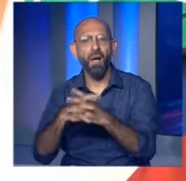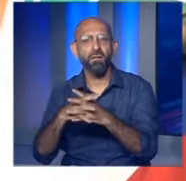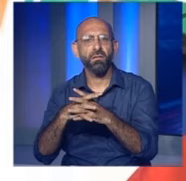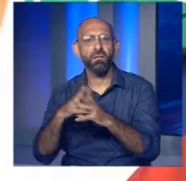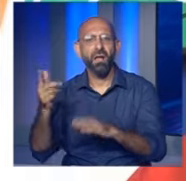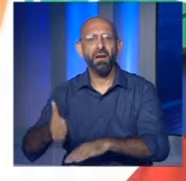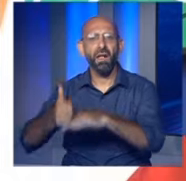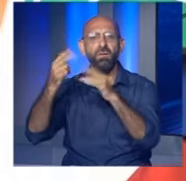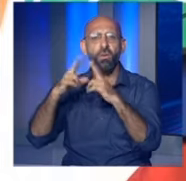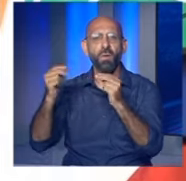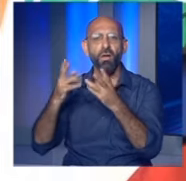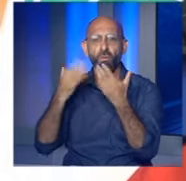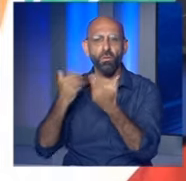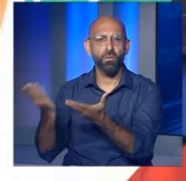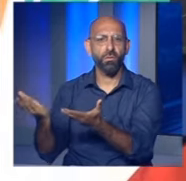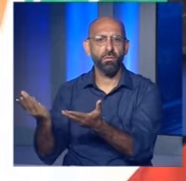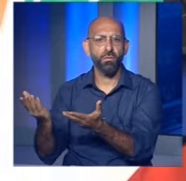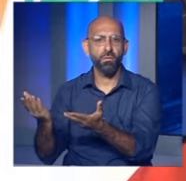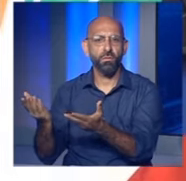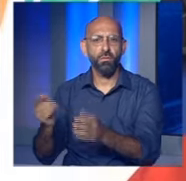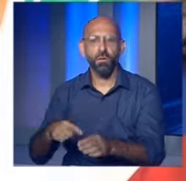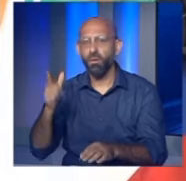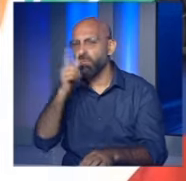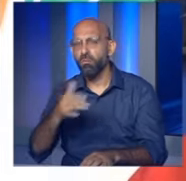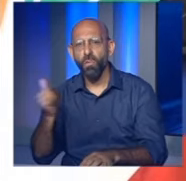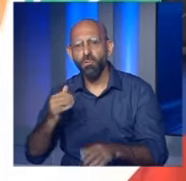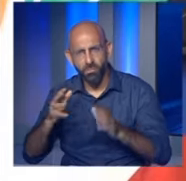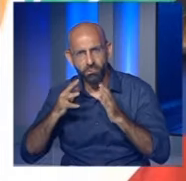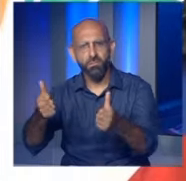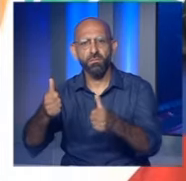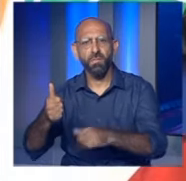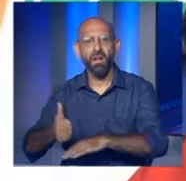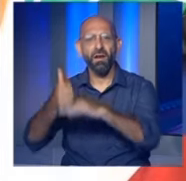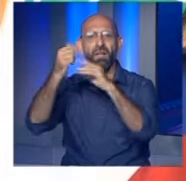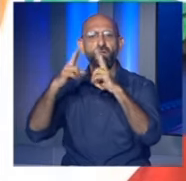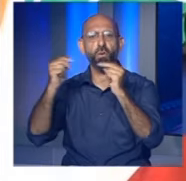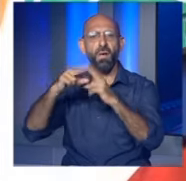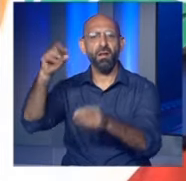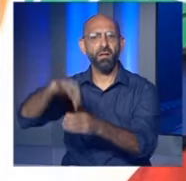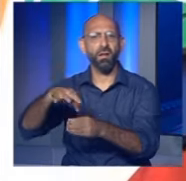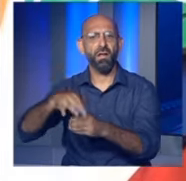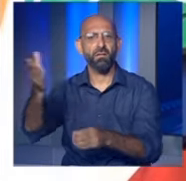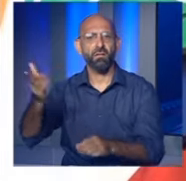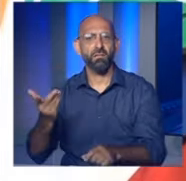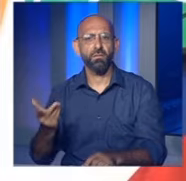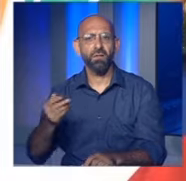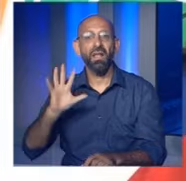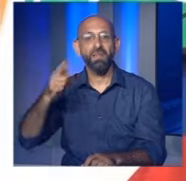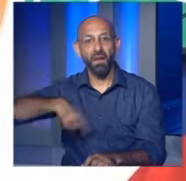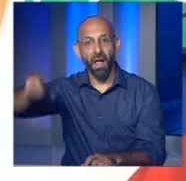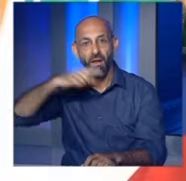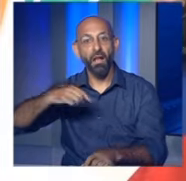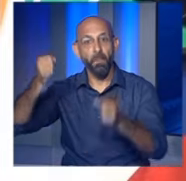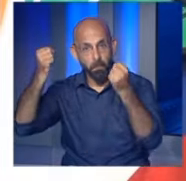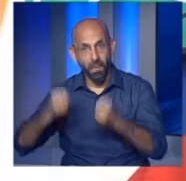بعضنا وتاركين البلد بلا رئيس وبالاخر ما حدا من الجه يلي عم يتحدوا بعضهم قادر يوصي الرئيس اذا